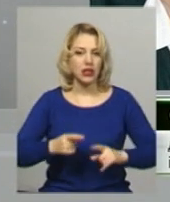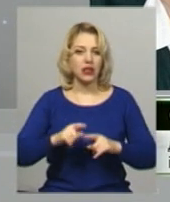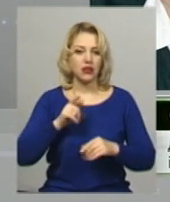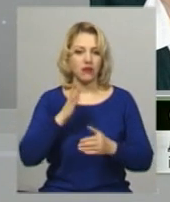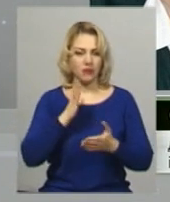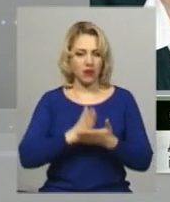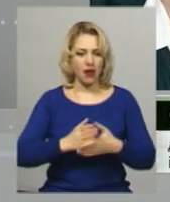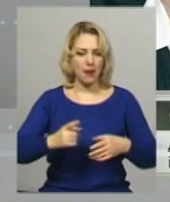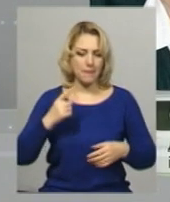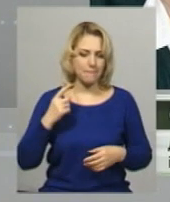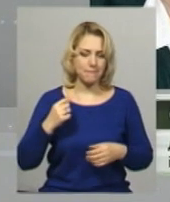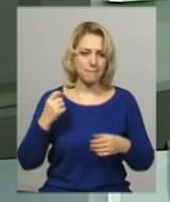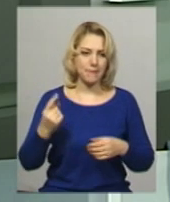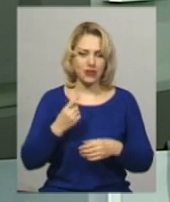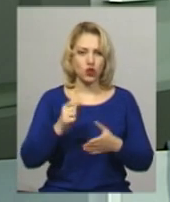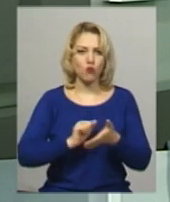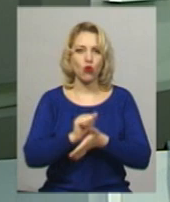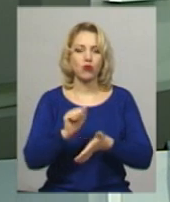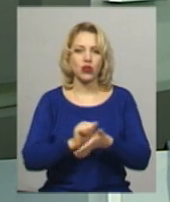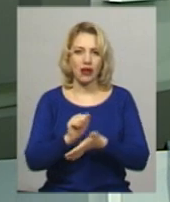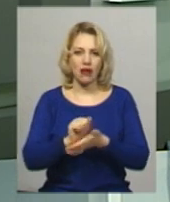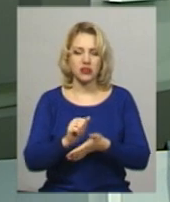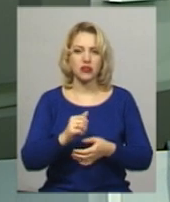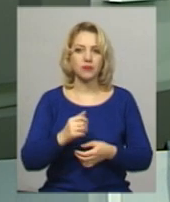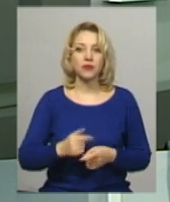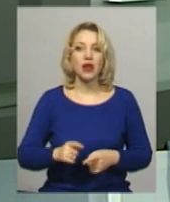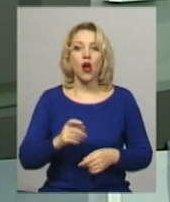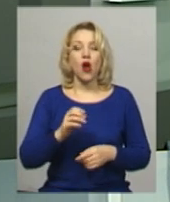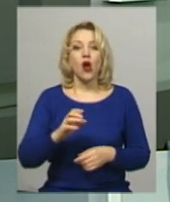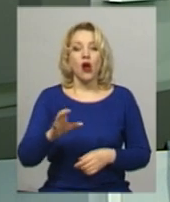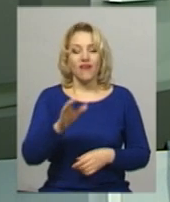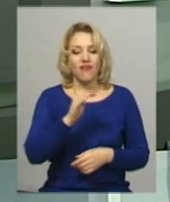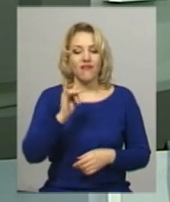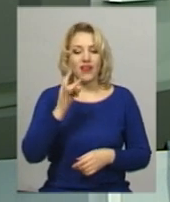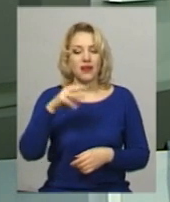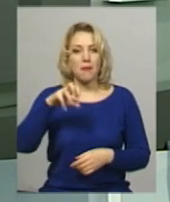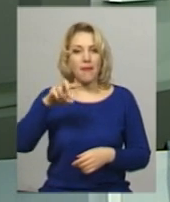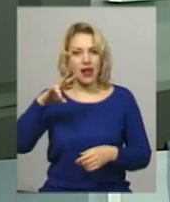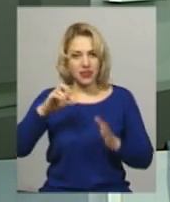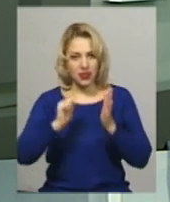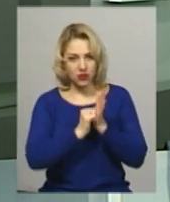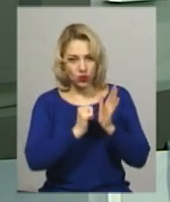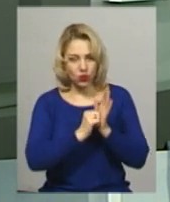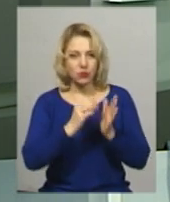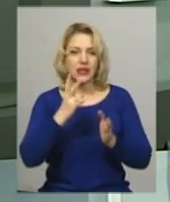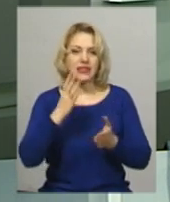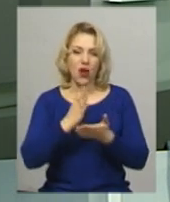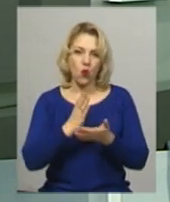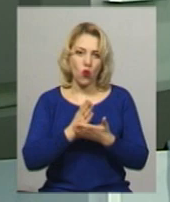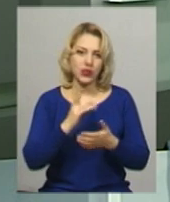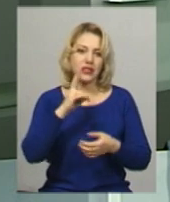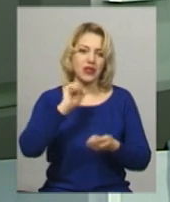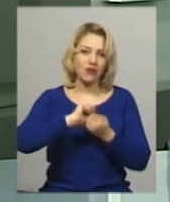право першої публікації. Оригінальний текст османського фірману знаходиться на території Кам'янець-Подільського